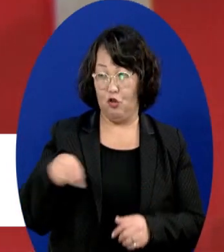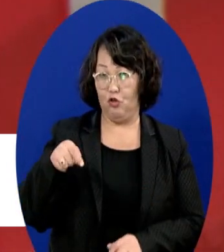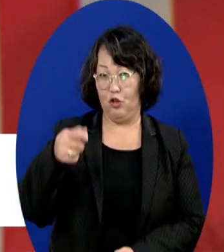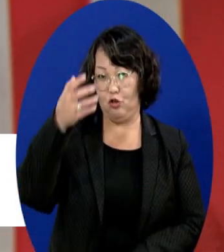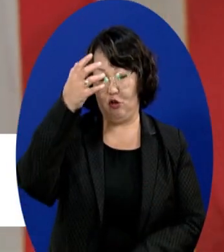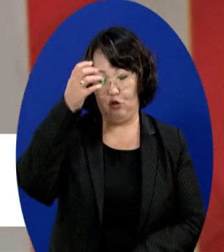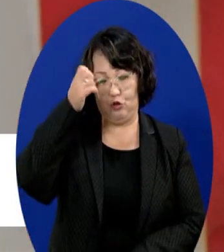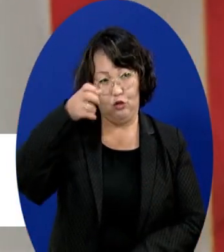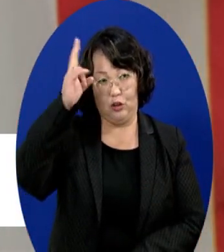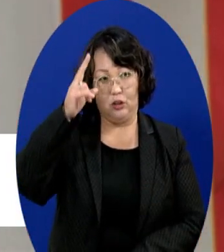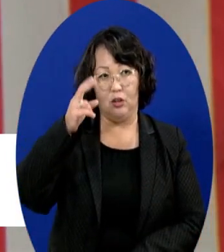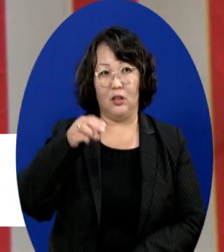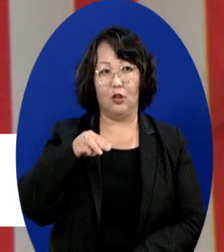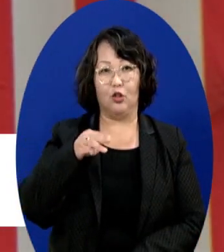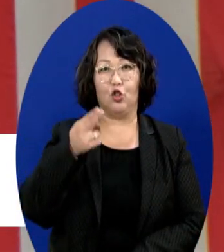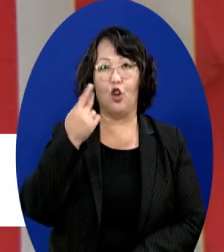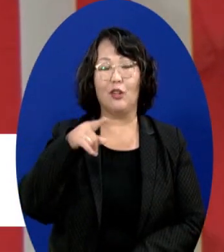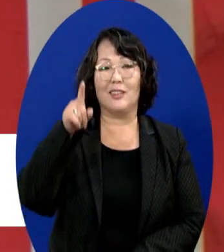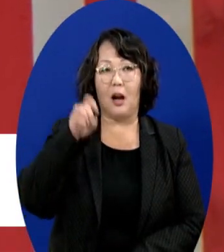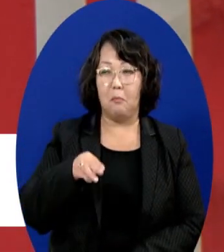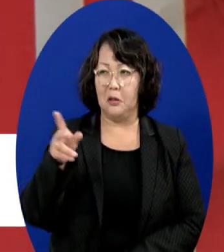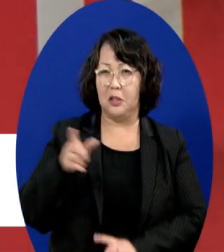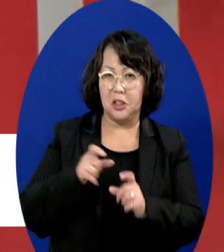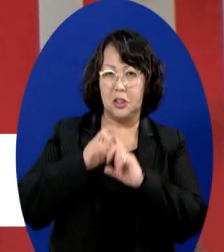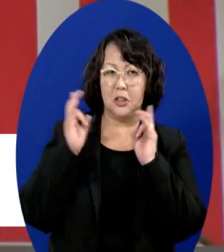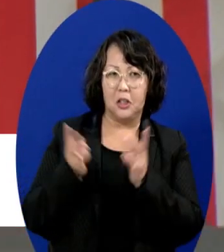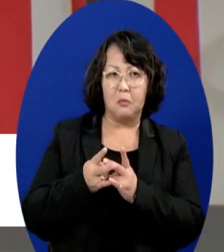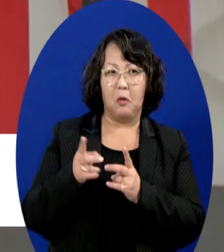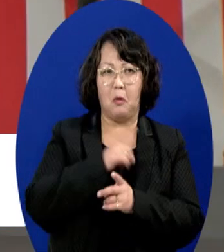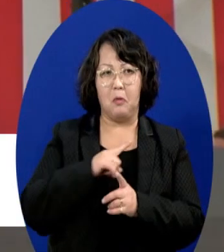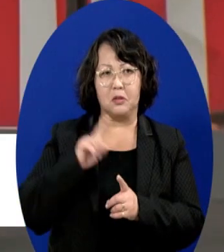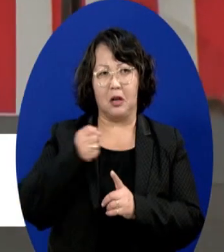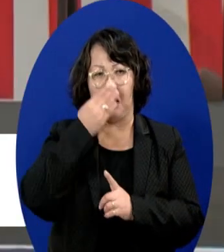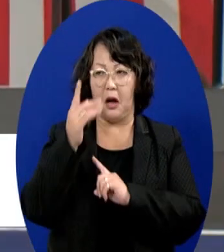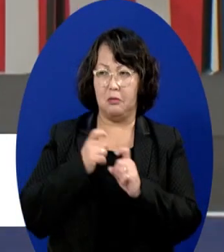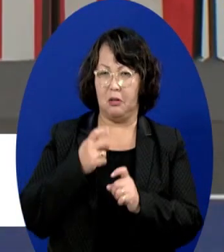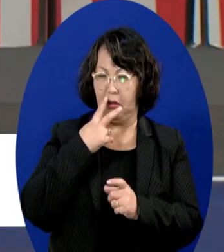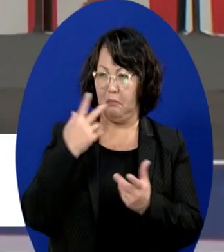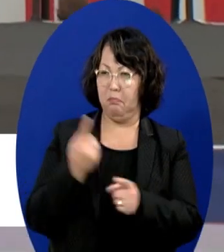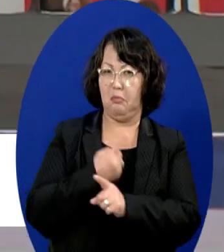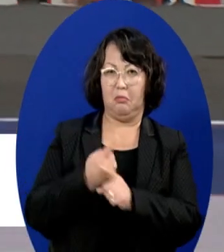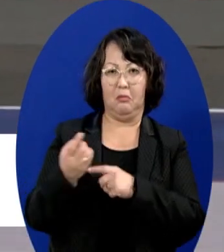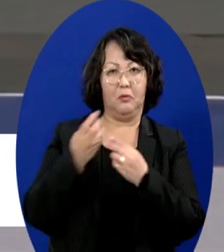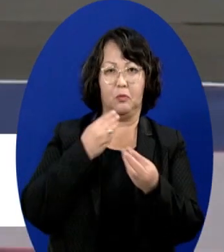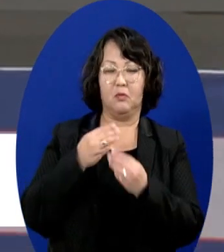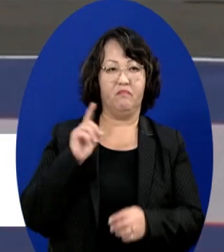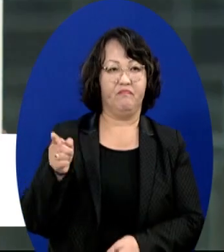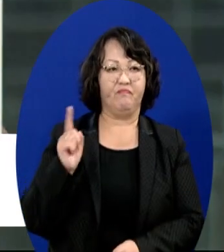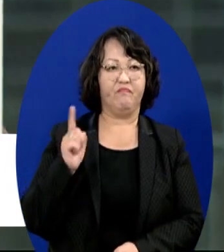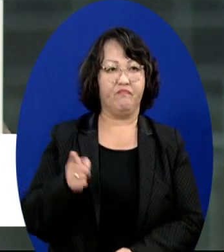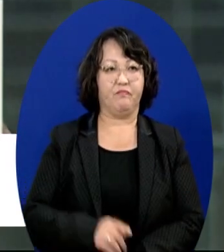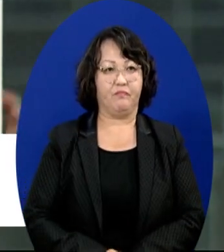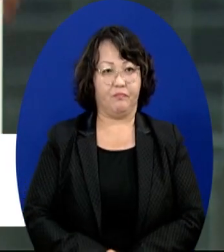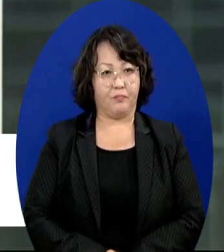захааны эдийн засаг нийгмийн бодлогоор зогсохгүй түүний хувийн зан ариншигч ил тодор шүүмжлэн буруутгасан байна.